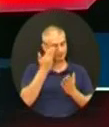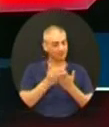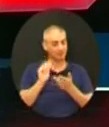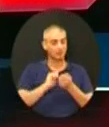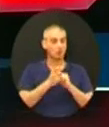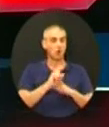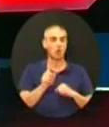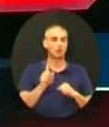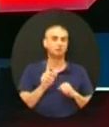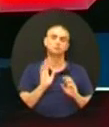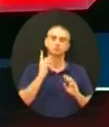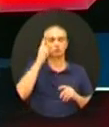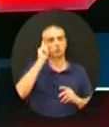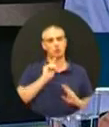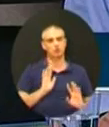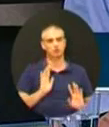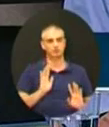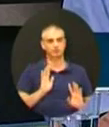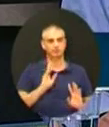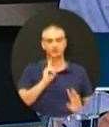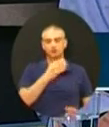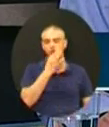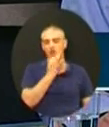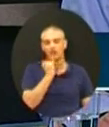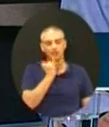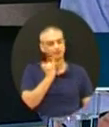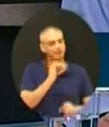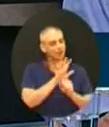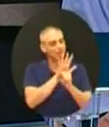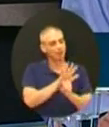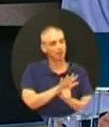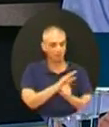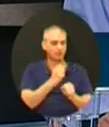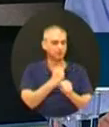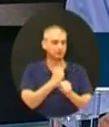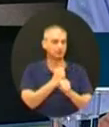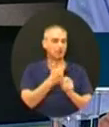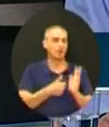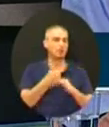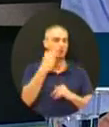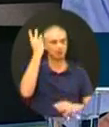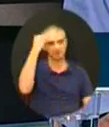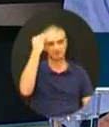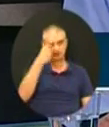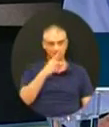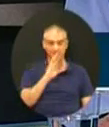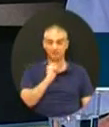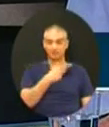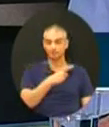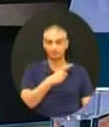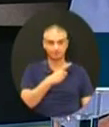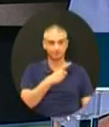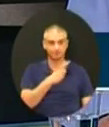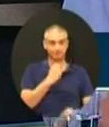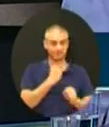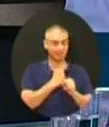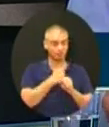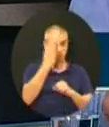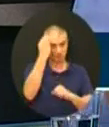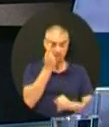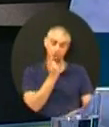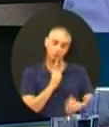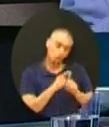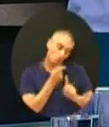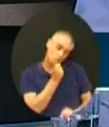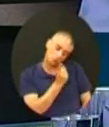או לא, אנחנו עוד לא יודעים. אך שאלה איזה מנוף זה יוביל על ההנהגה הפלסטינית. אם יעשו לפלסטינים נו